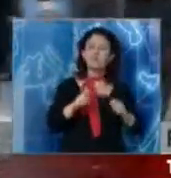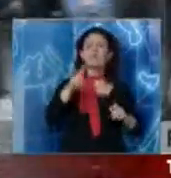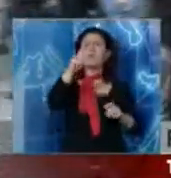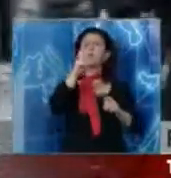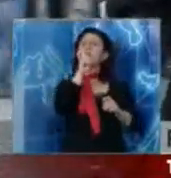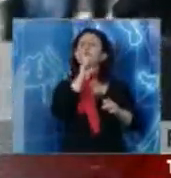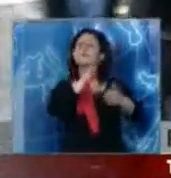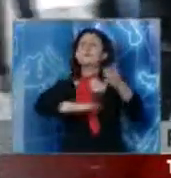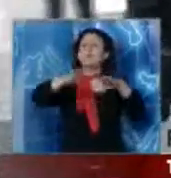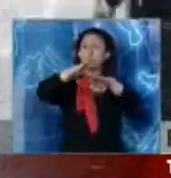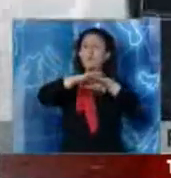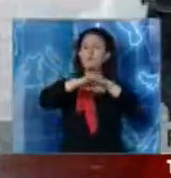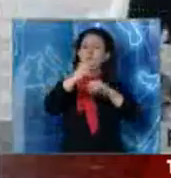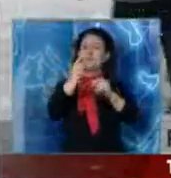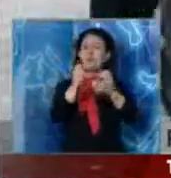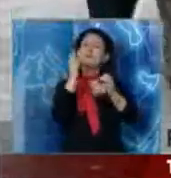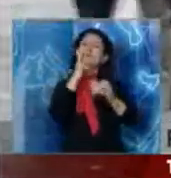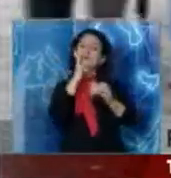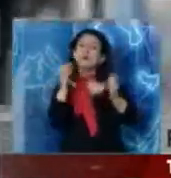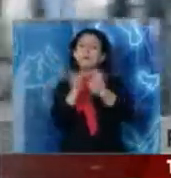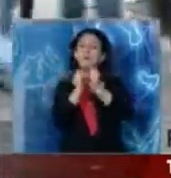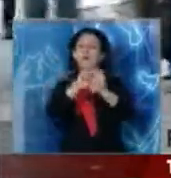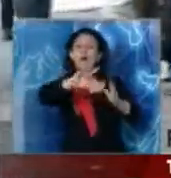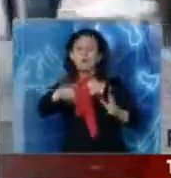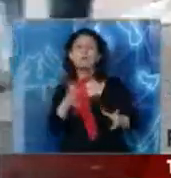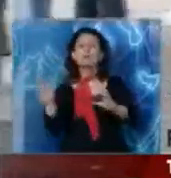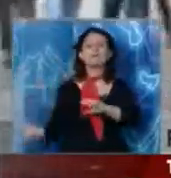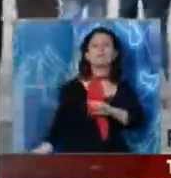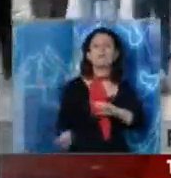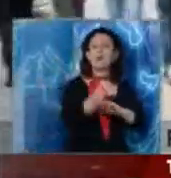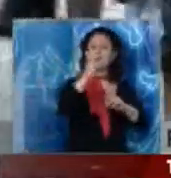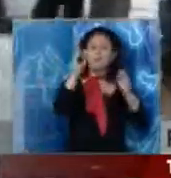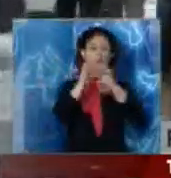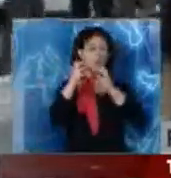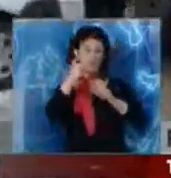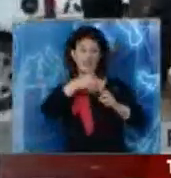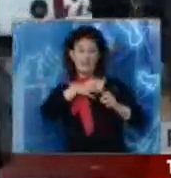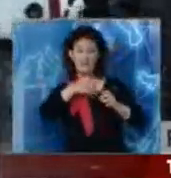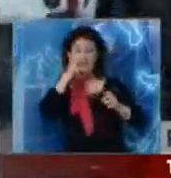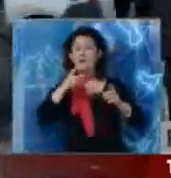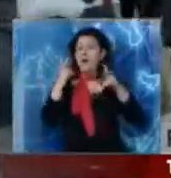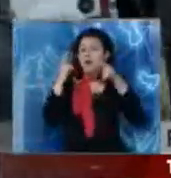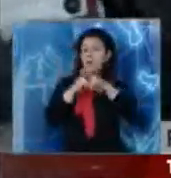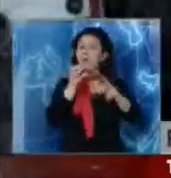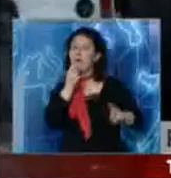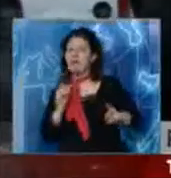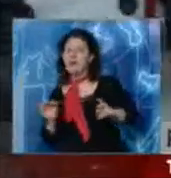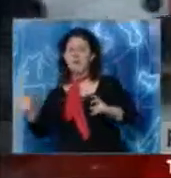100 liranın üstünü büfeden alıp sigaralarla birlikte oradan uzaklaşan şahısı fark eden büfe sahibi olayı hemen polise